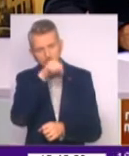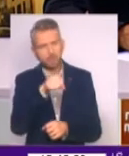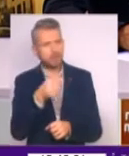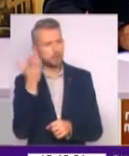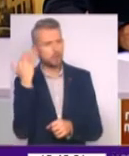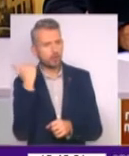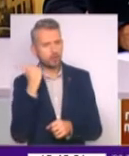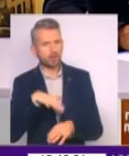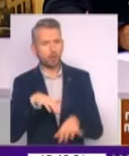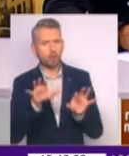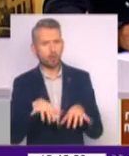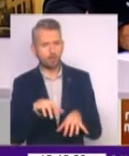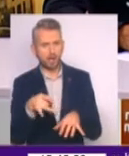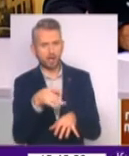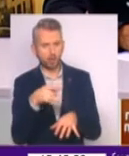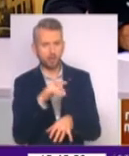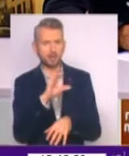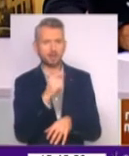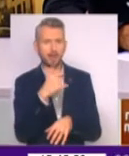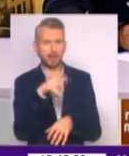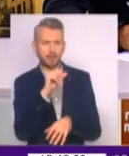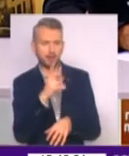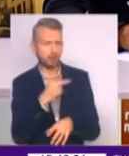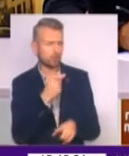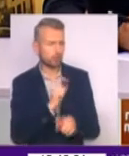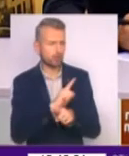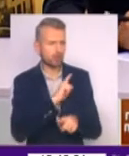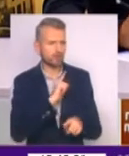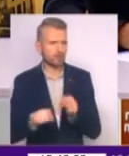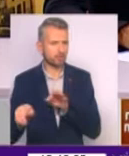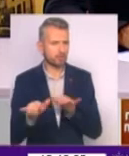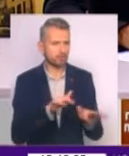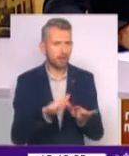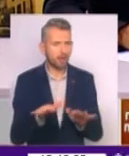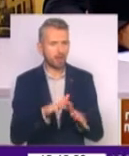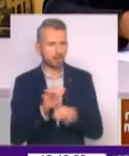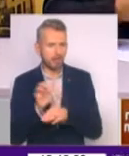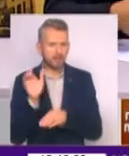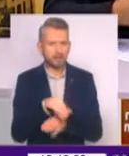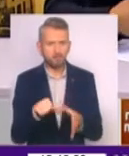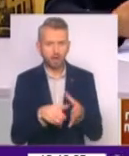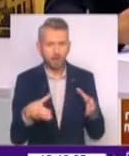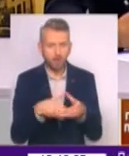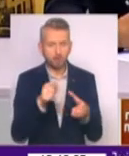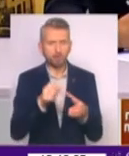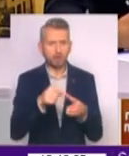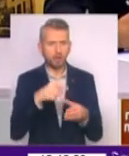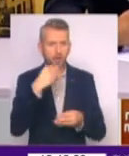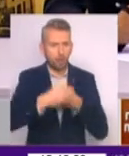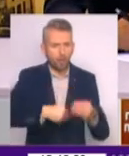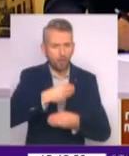тодішній голова РДА Ілляса Гайдак відреагував, надіслав бригаду, яка перемотала просто обмотку